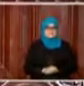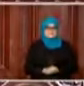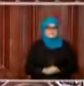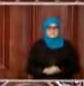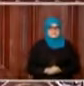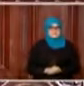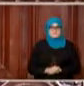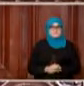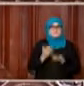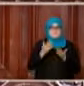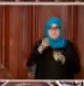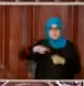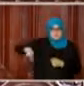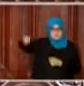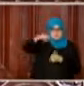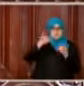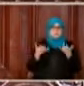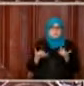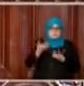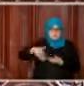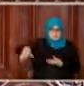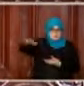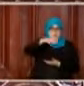أن الجميع هنا